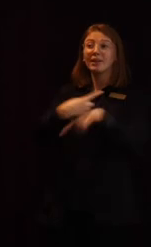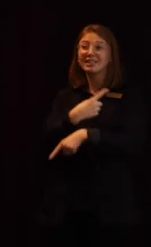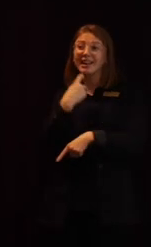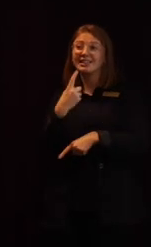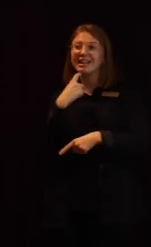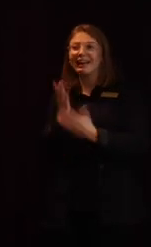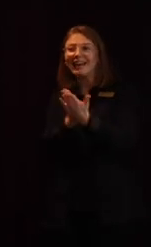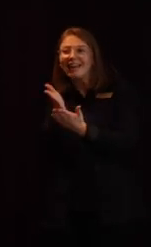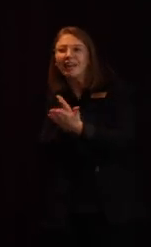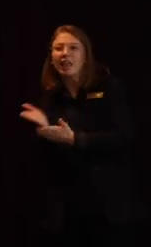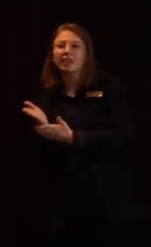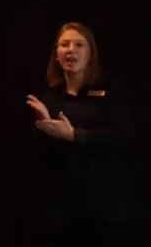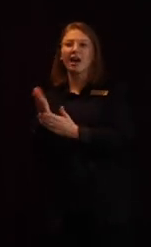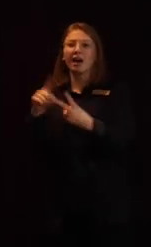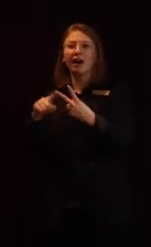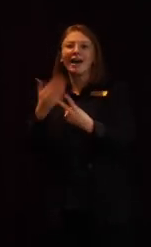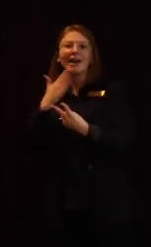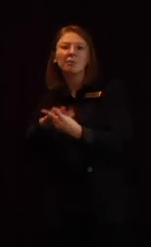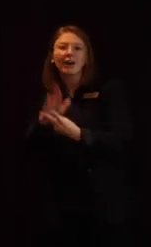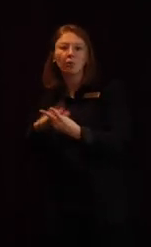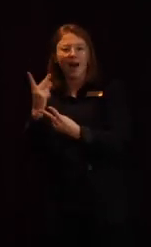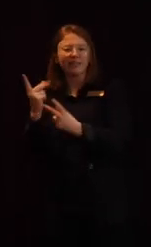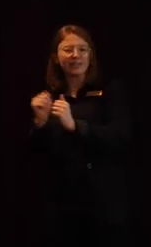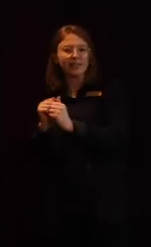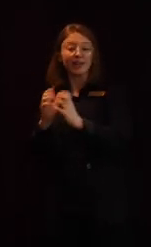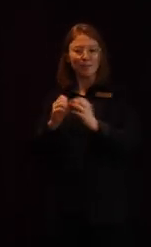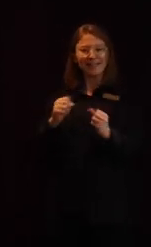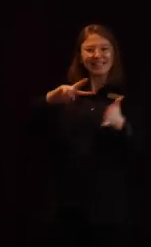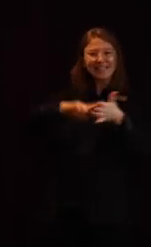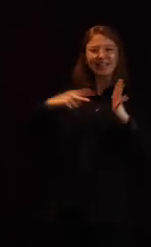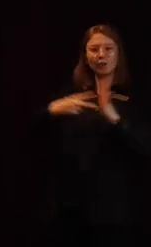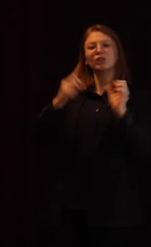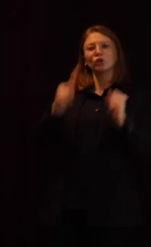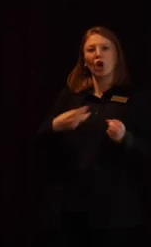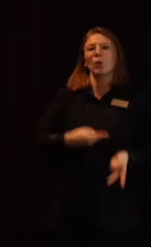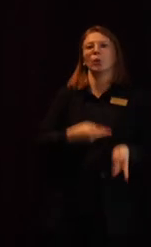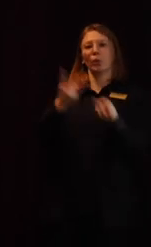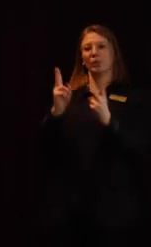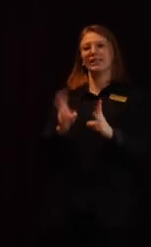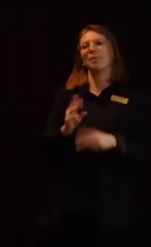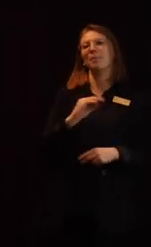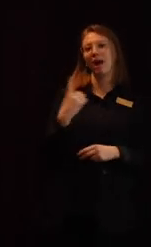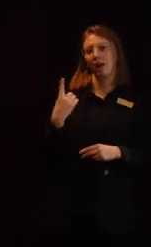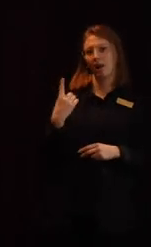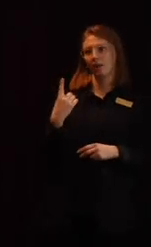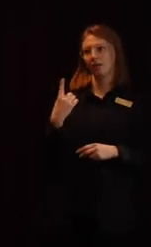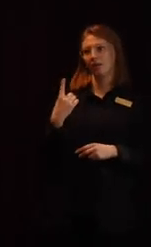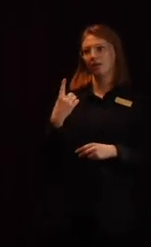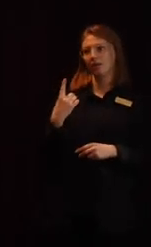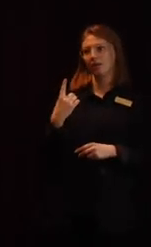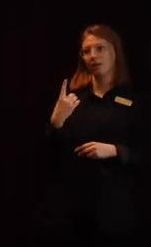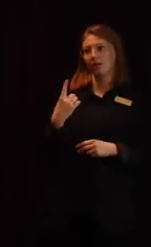det på vårt sätt. Men de strategierna som man har är, de ska vara mer, liksom, ska se mer likadana ut. Och då har man så här långt bedömt att det där